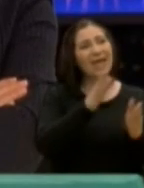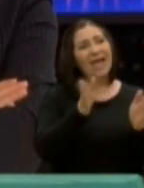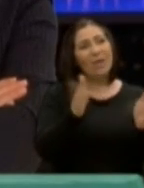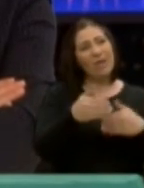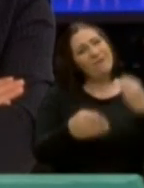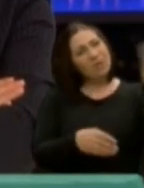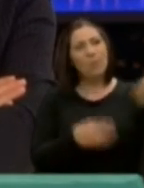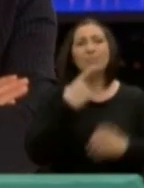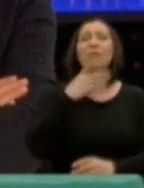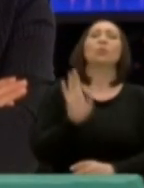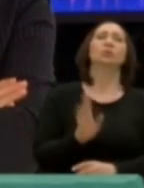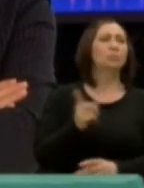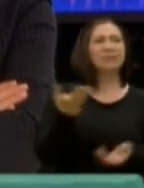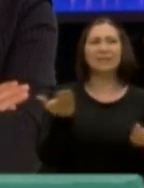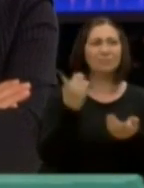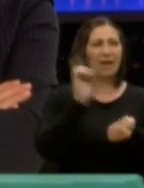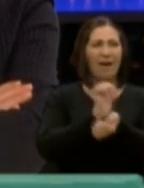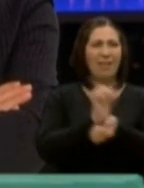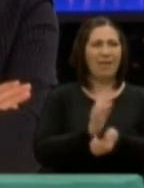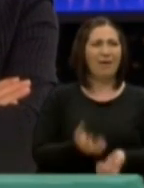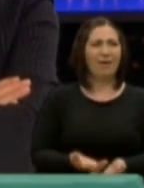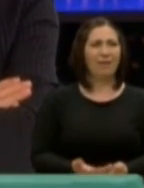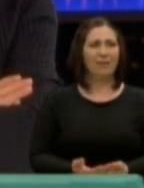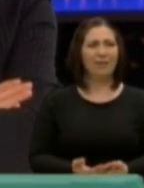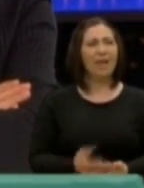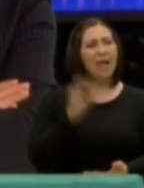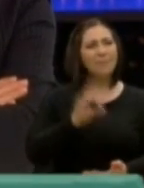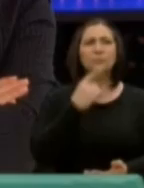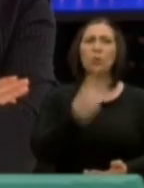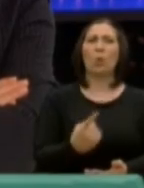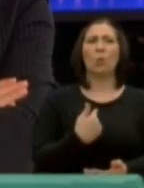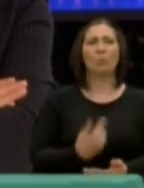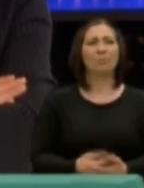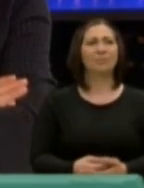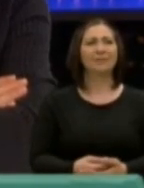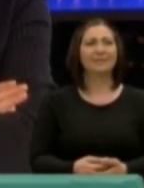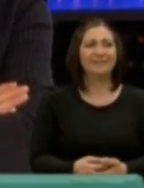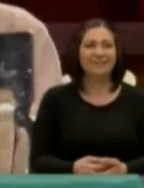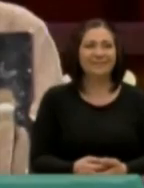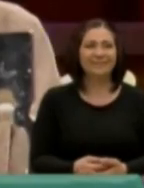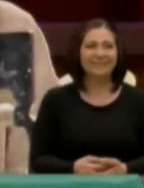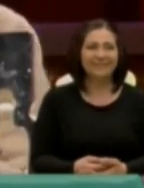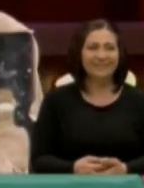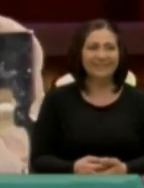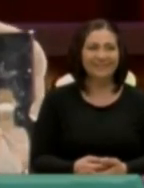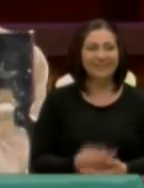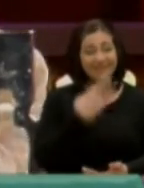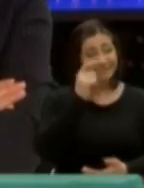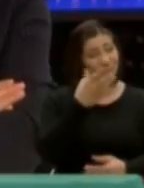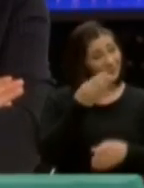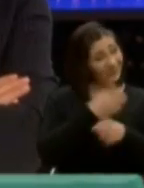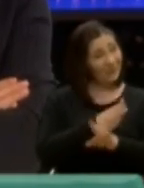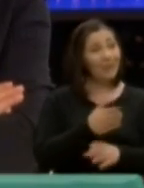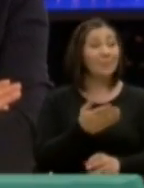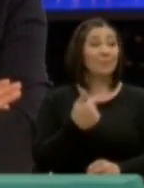ayırdık demiyorsunuz, hani bu nasıl bir aile yani, hep söylerim. Çok doğru. Çok doğru. Hay diyebilirler